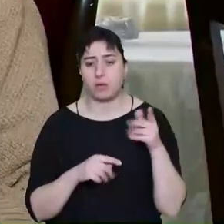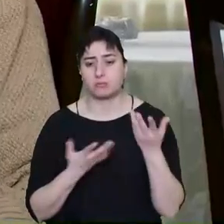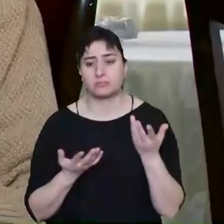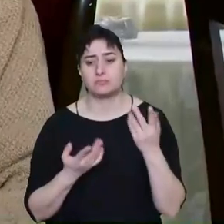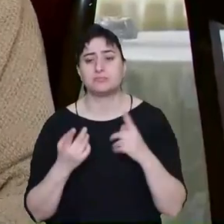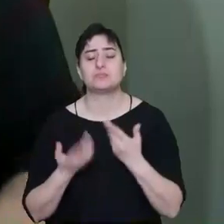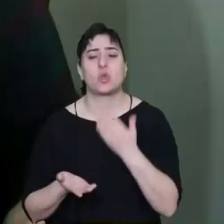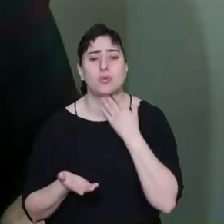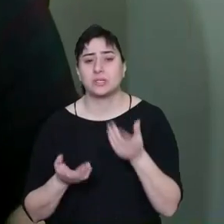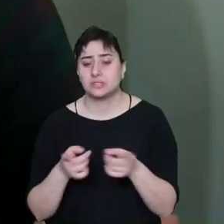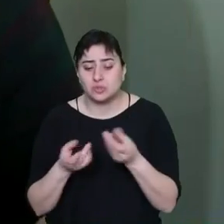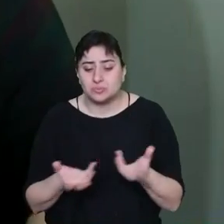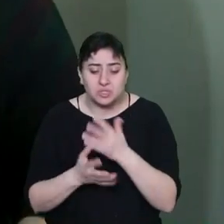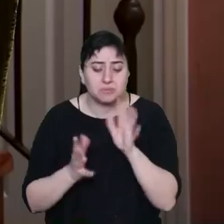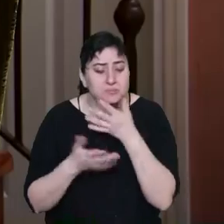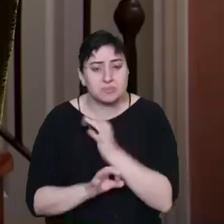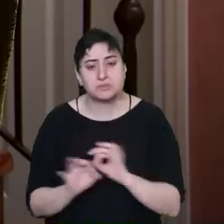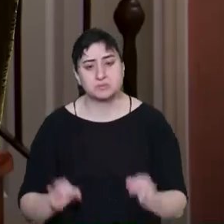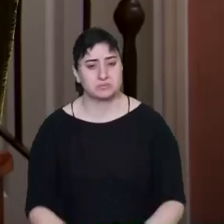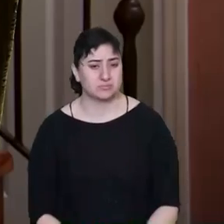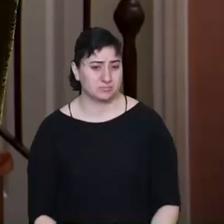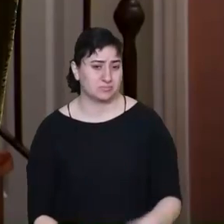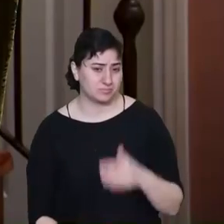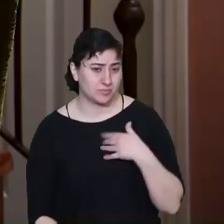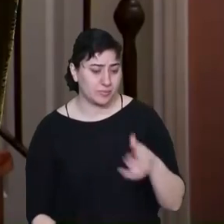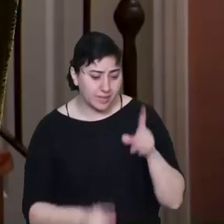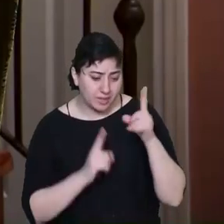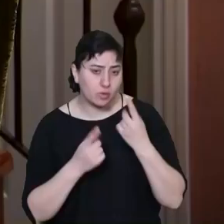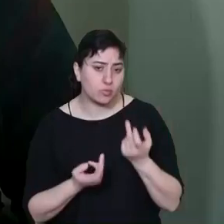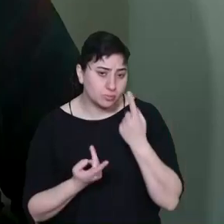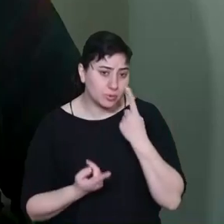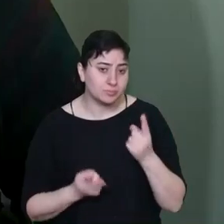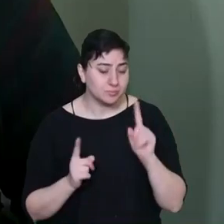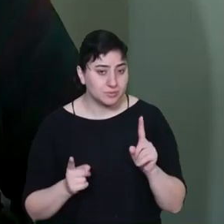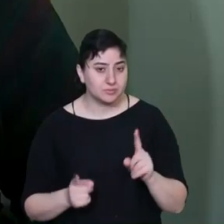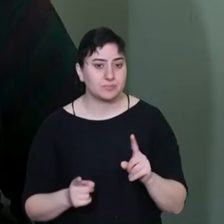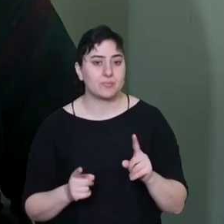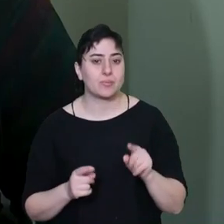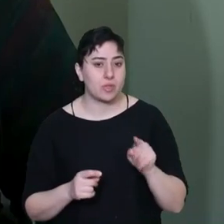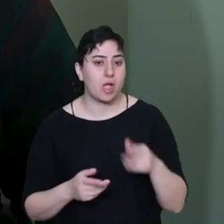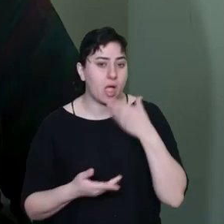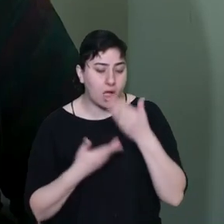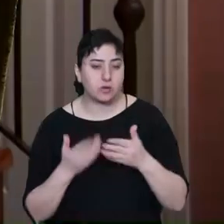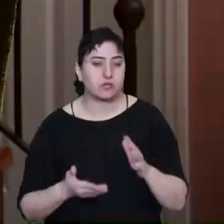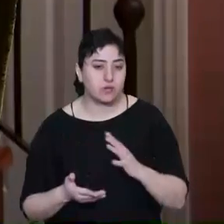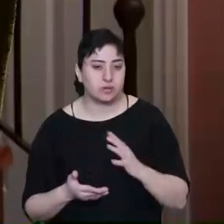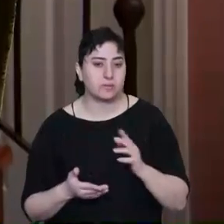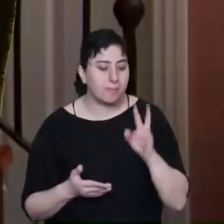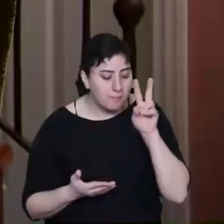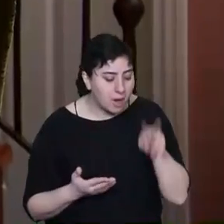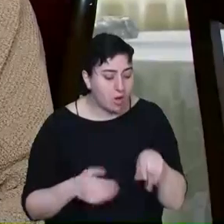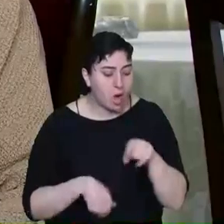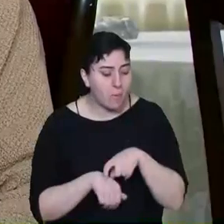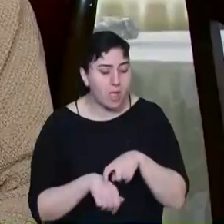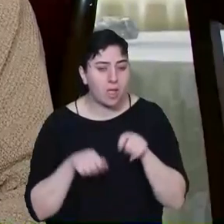Yani istakozu nasıl pişireceğiz bilmiyoruz. E kankacığım ben de bunu internete boş boşuna bakmıyorum herhalde. Orada bak anlamlı tarifler var. Onlara